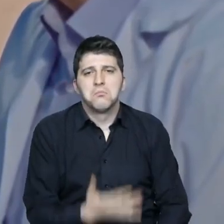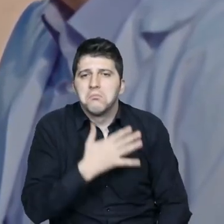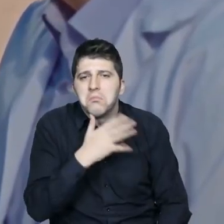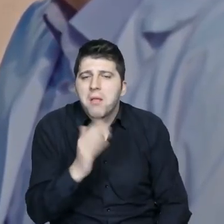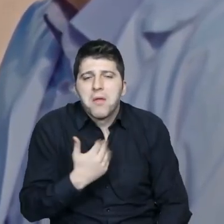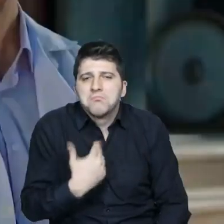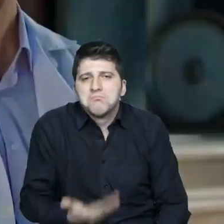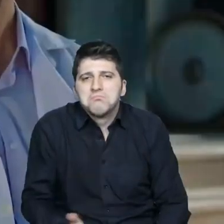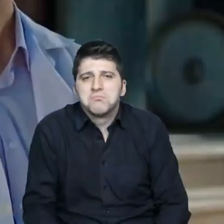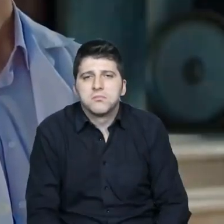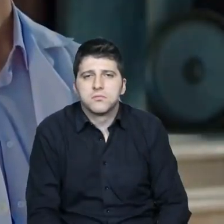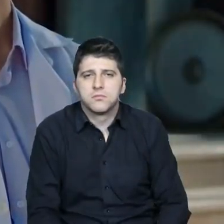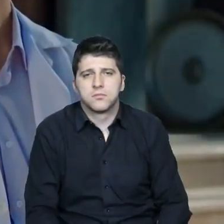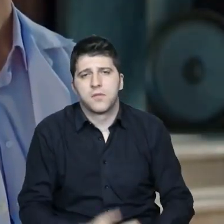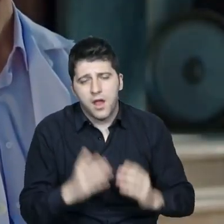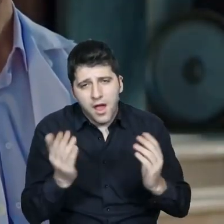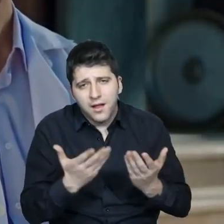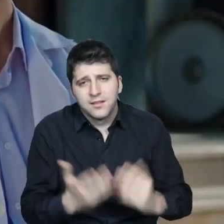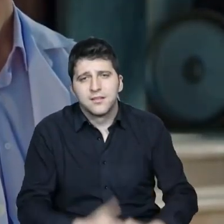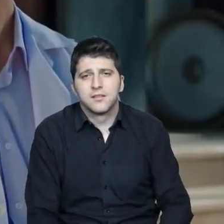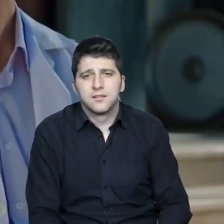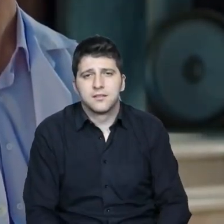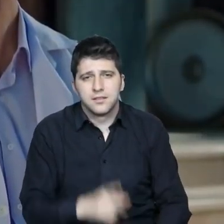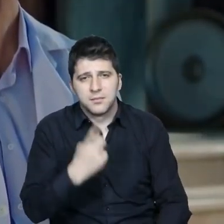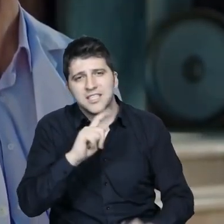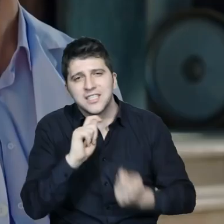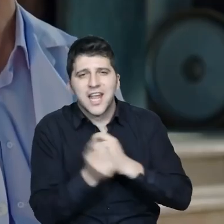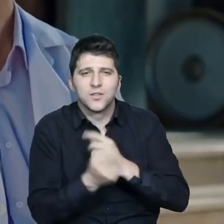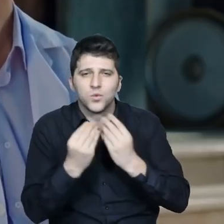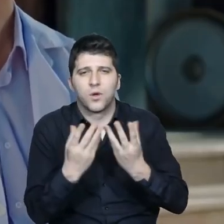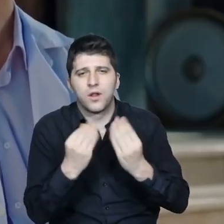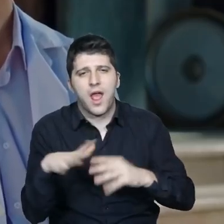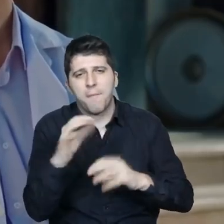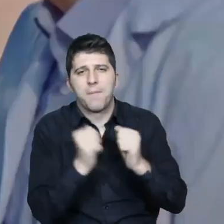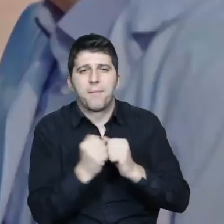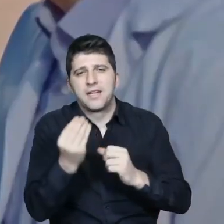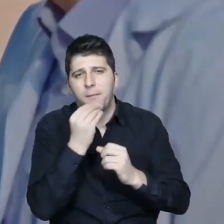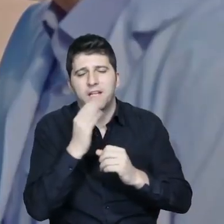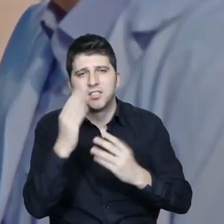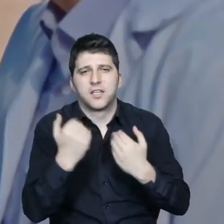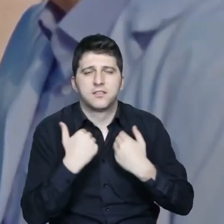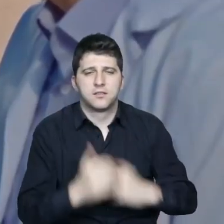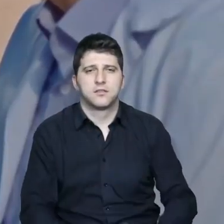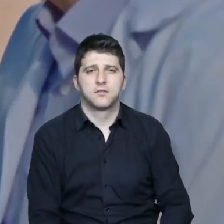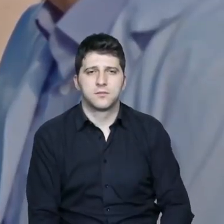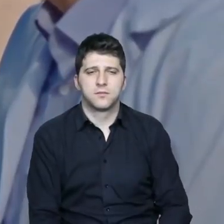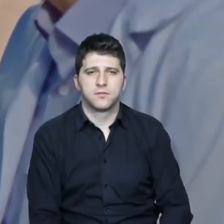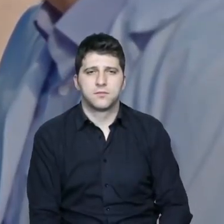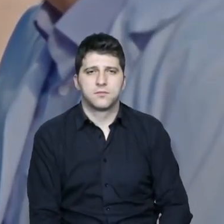bilemedim ki şimdi. Hadi ama yani... Sana da bir değişiklik olur. Hep birlikte yemek yiyeceğiz.